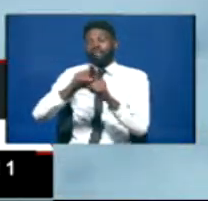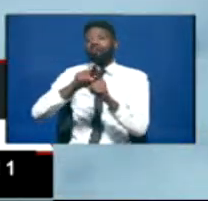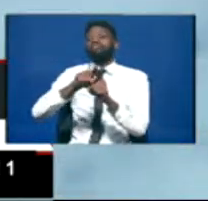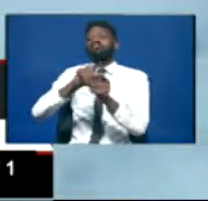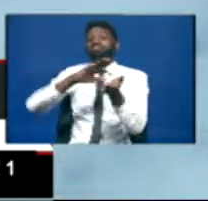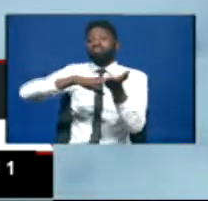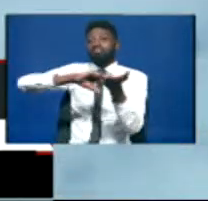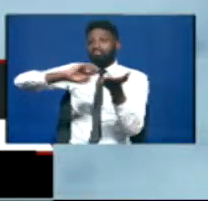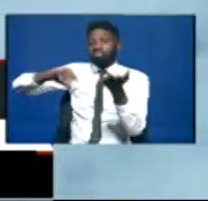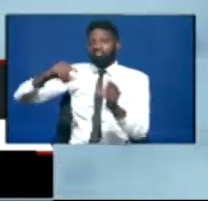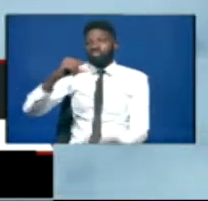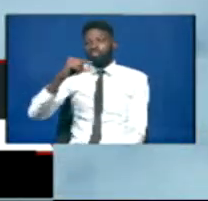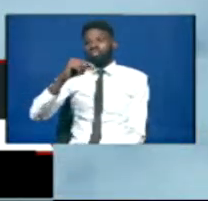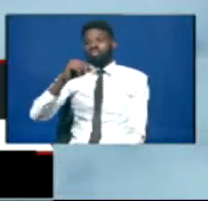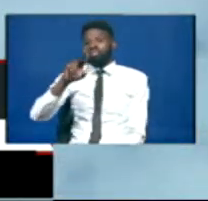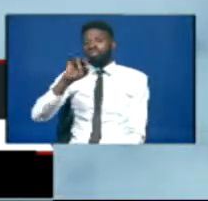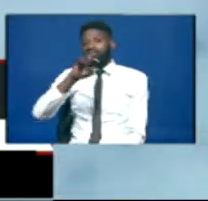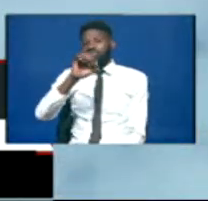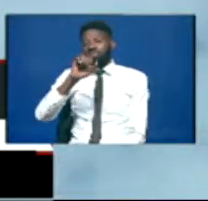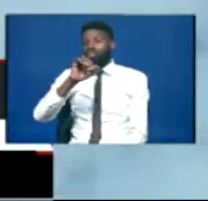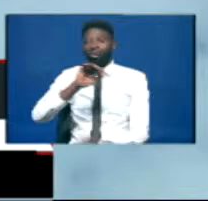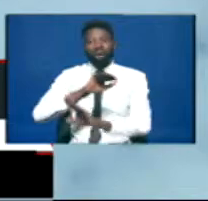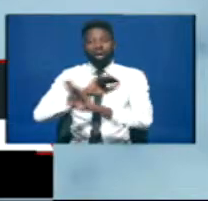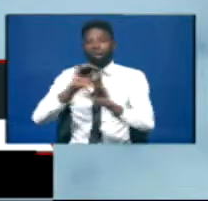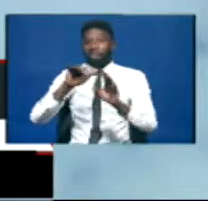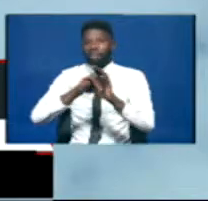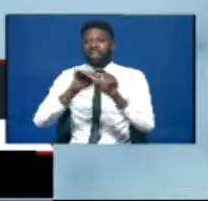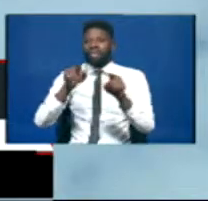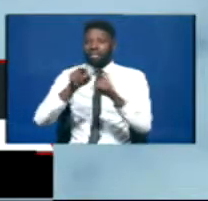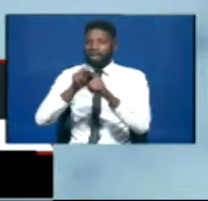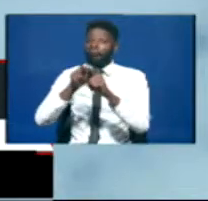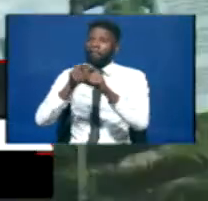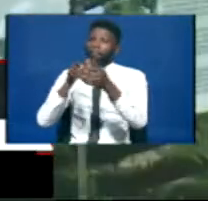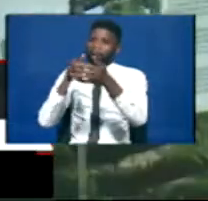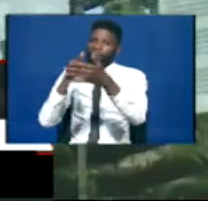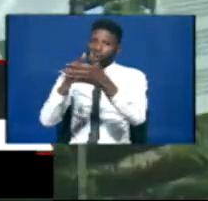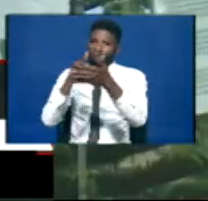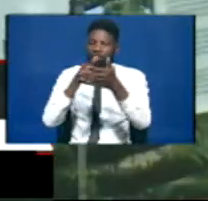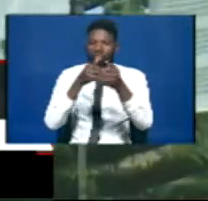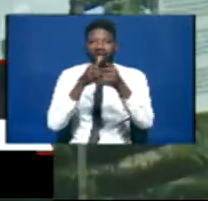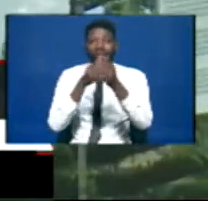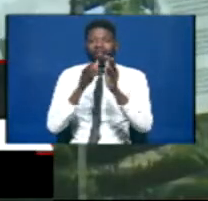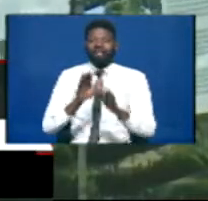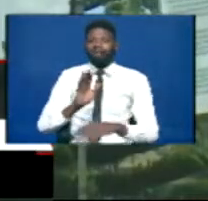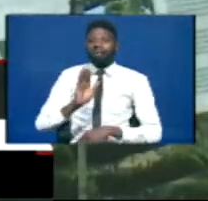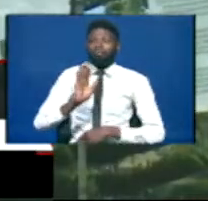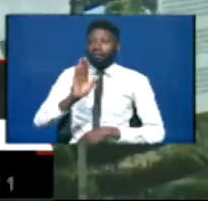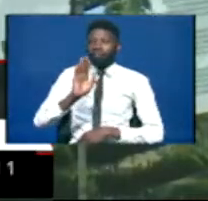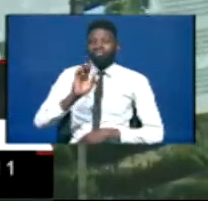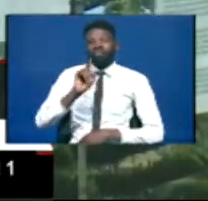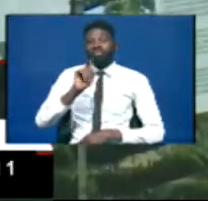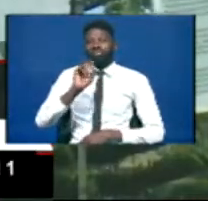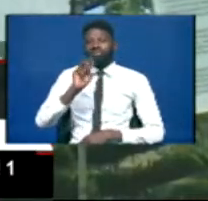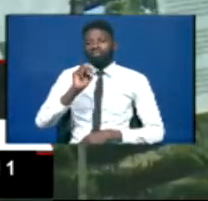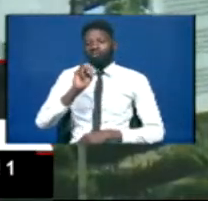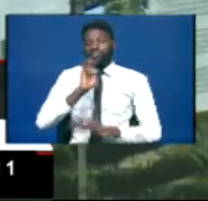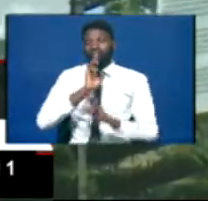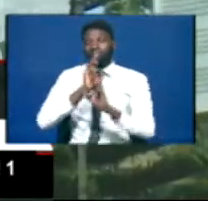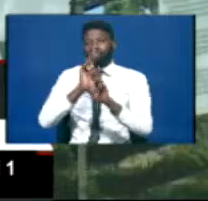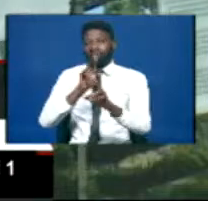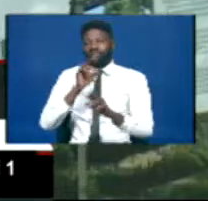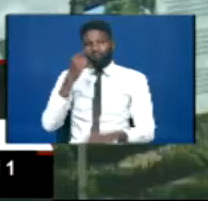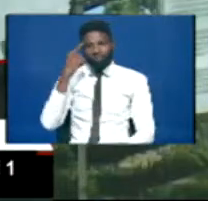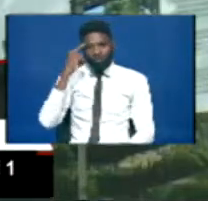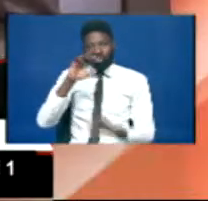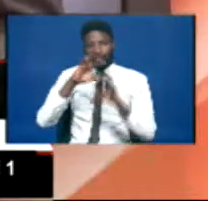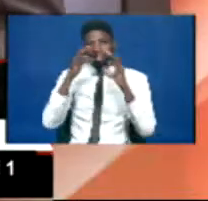kutangaza vikwazo dhidi ya viongozi wa mapinduzi hayo ya serikali. Tom Mathenji, Dunia Wiki Hii.